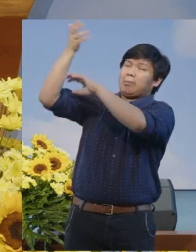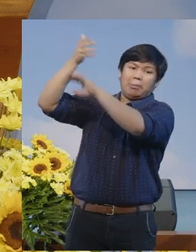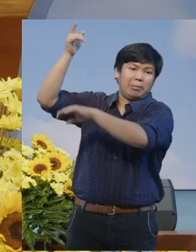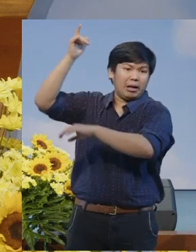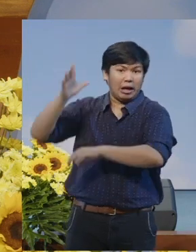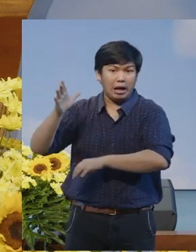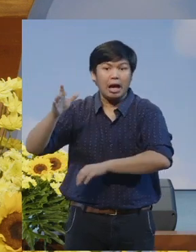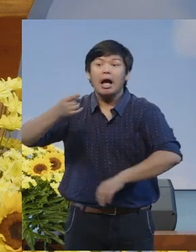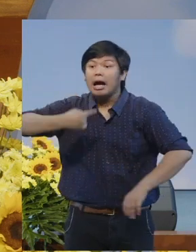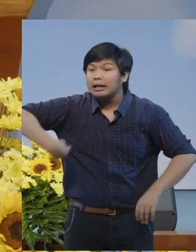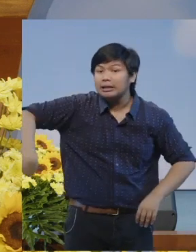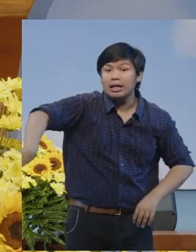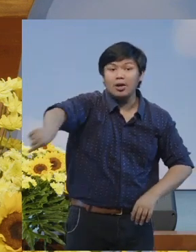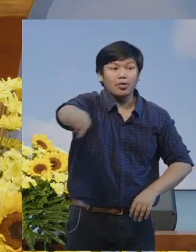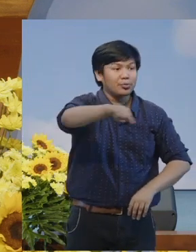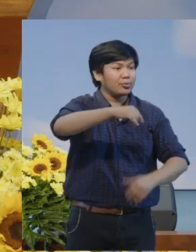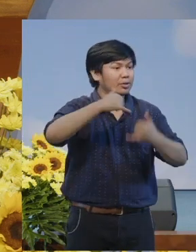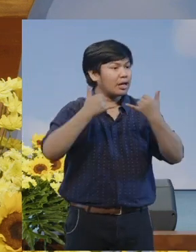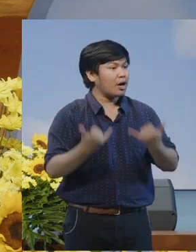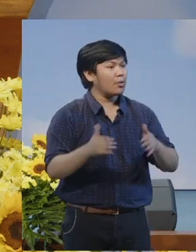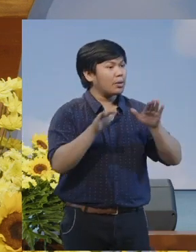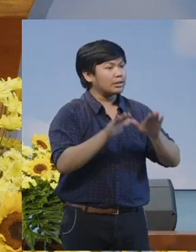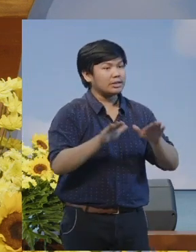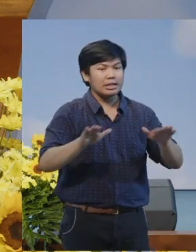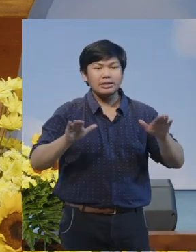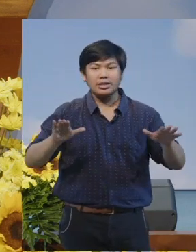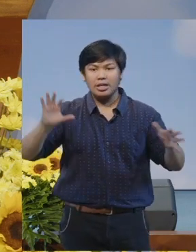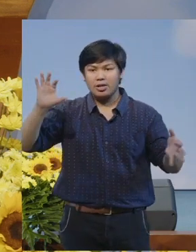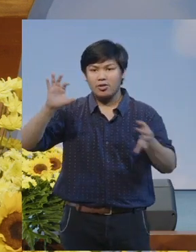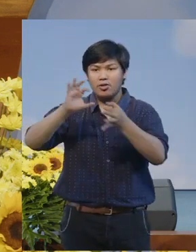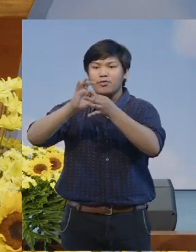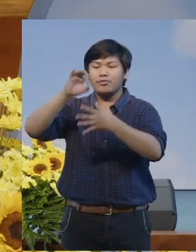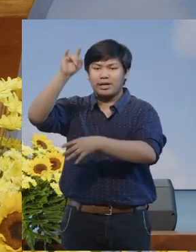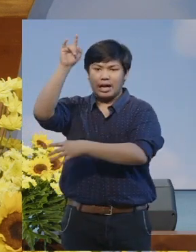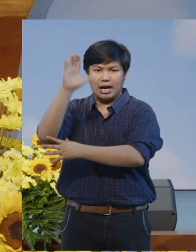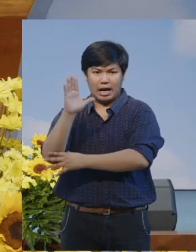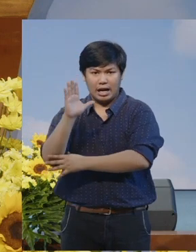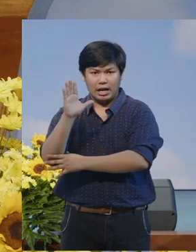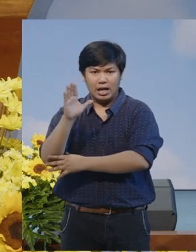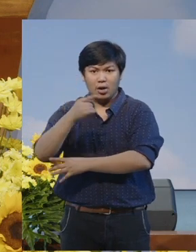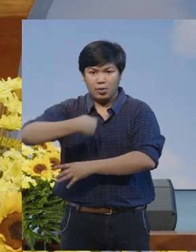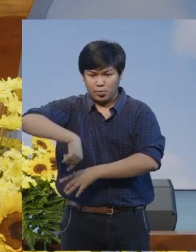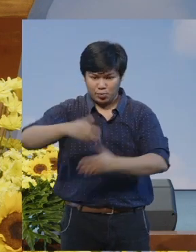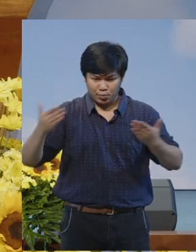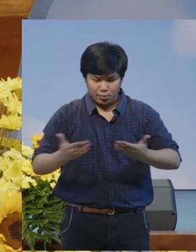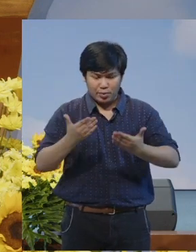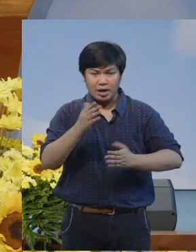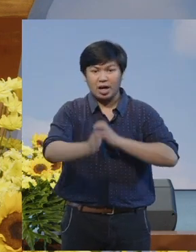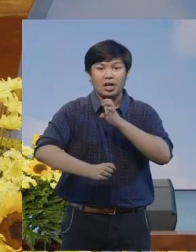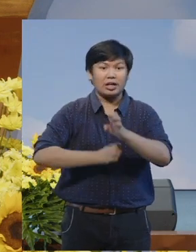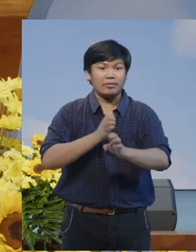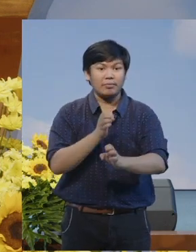Dahil tayo ay mga anak ng Diyos at tayo nasa lupa pa at sa buhay na ito,